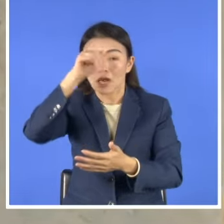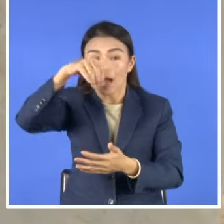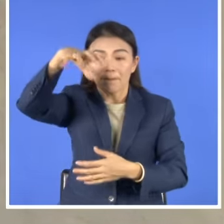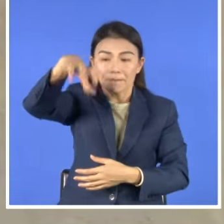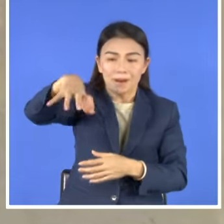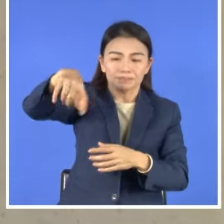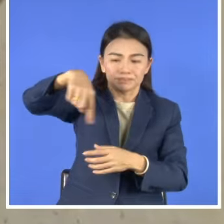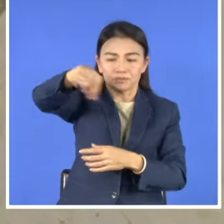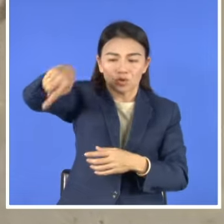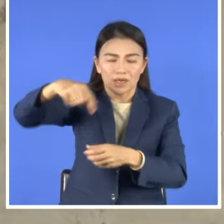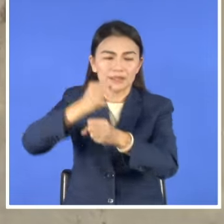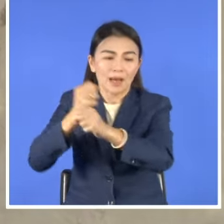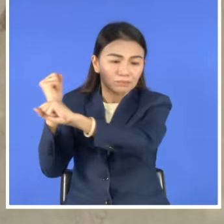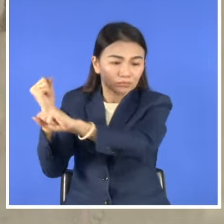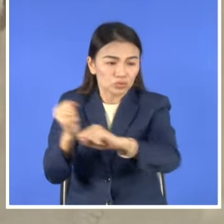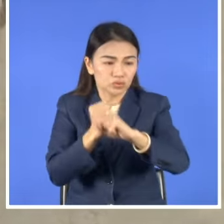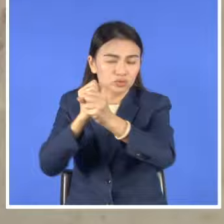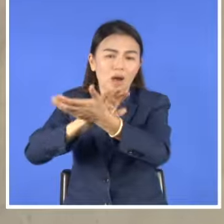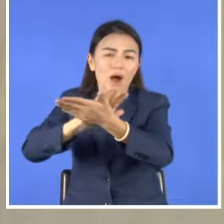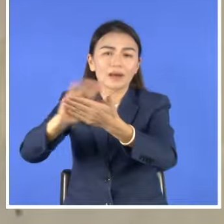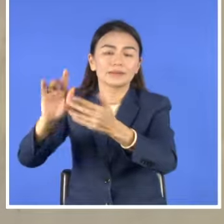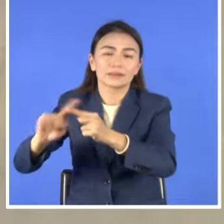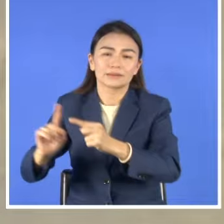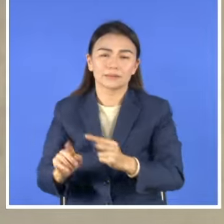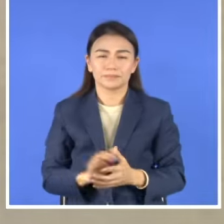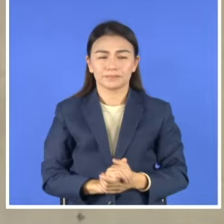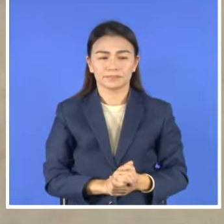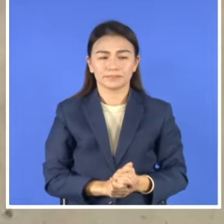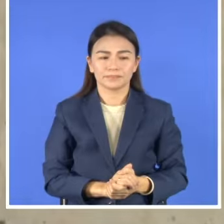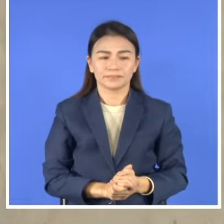เดี๋ยวฟังหน่อยนะคะในมุมของคุณบิค่ะชาใช